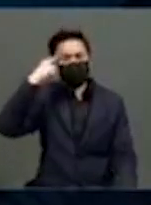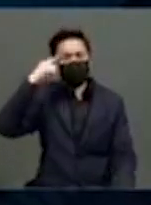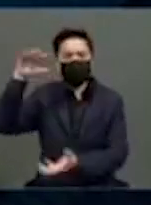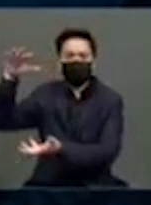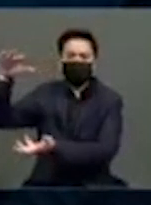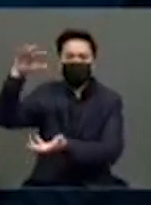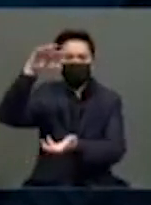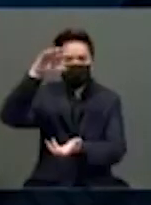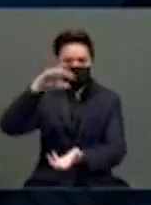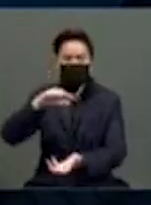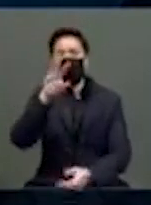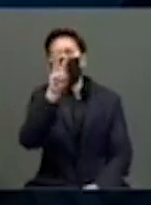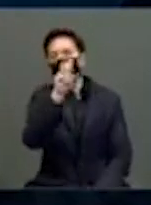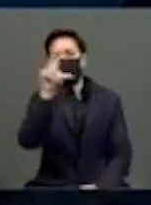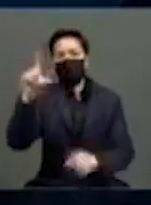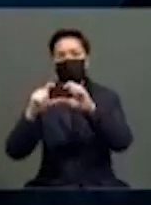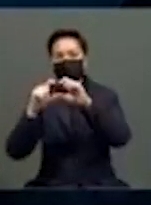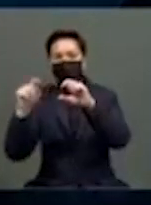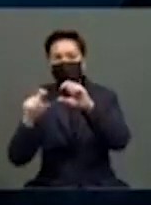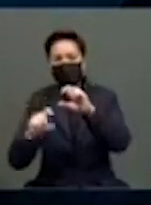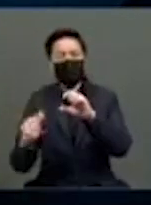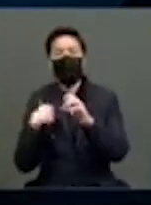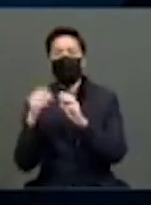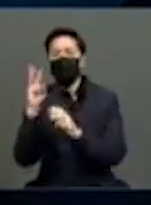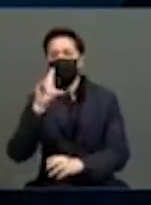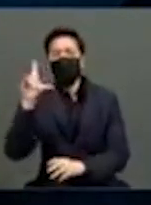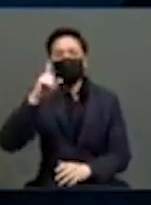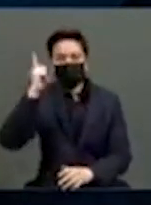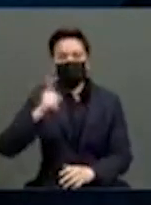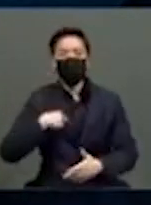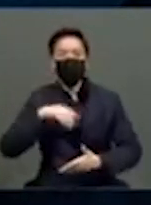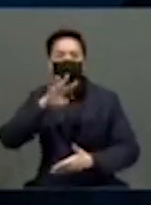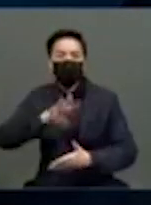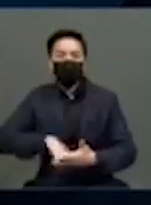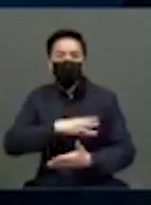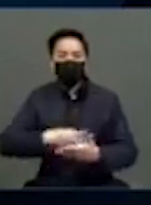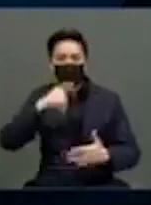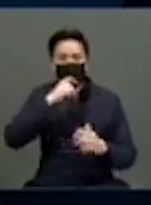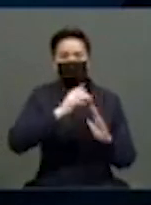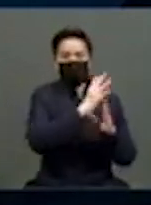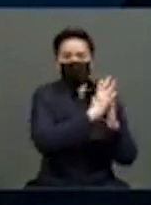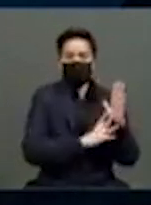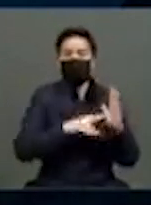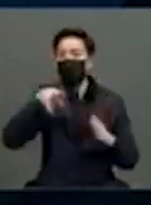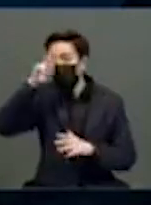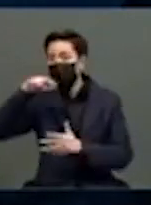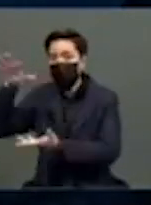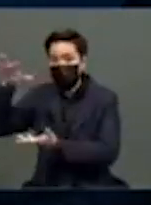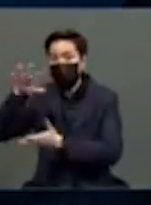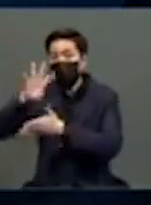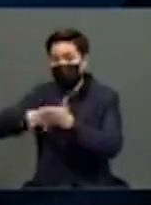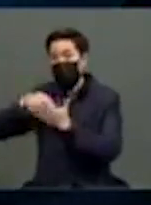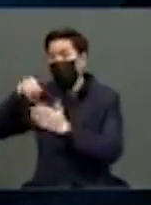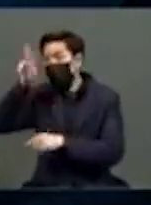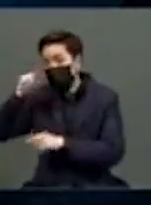ได้และทุกร้านนะครับก็นำไปสู่การวางแผนนะครับมีแผนจัดหากับแผน